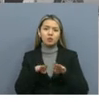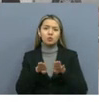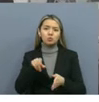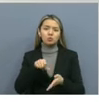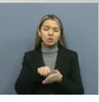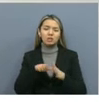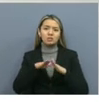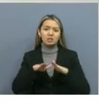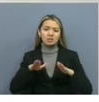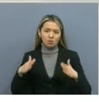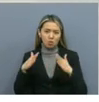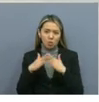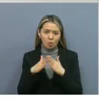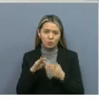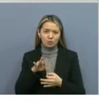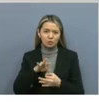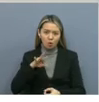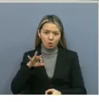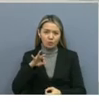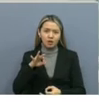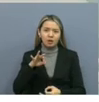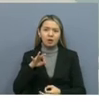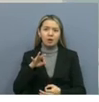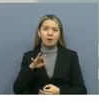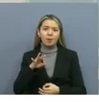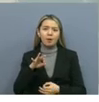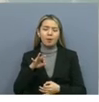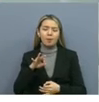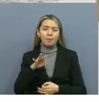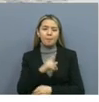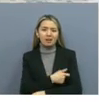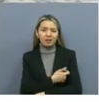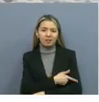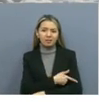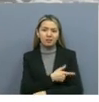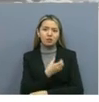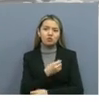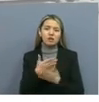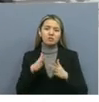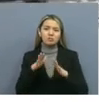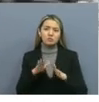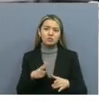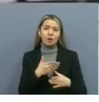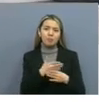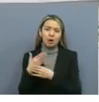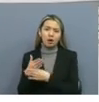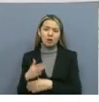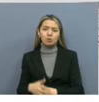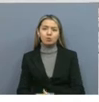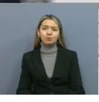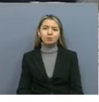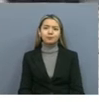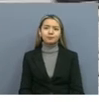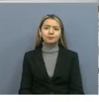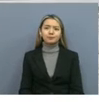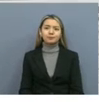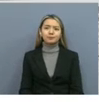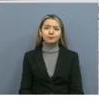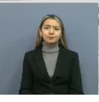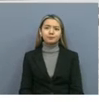үйі, медициналық мекемелермен көмекке мұқтаж жандарға көмектесуде. Мақпалай Бабина, Зарина Дзюкеева, Бауыржан Смағұлов, Шоқан Таукеев, Көкше